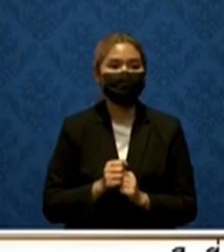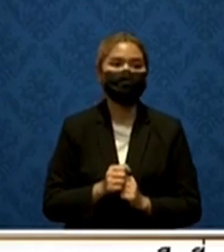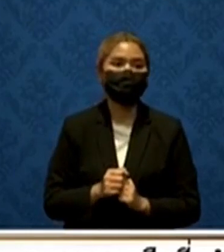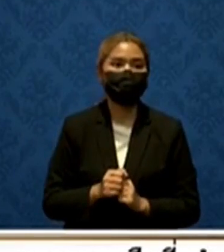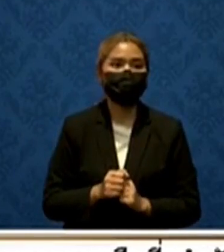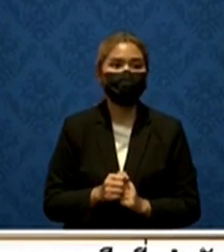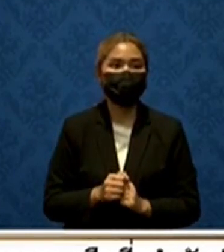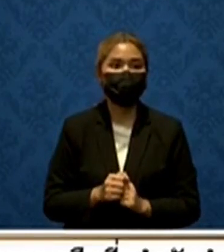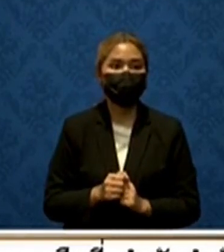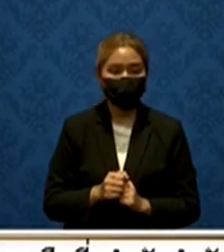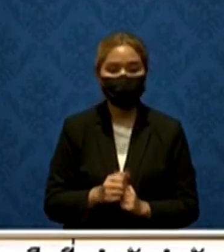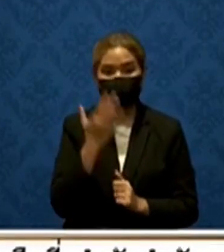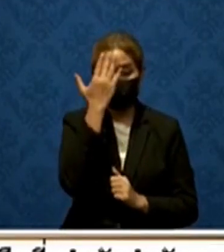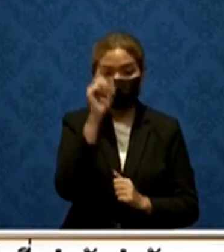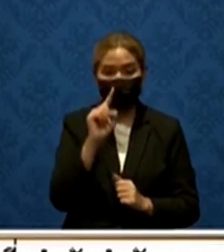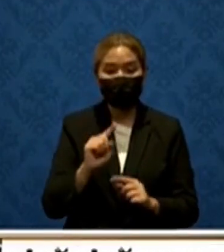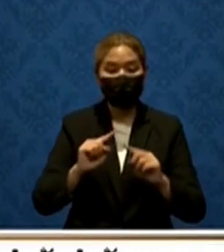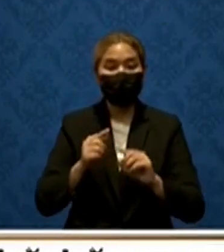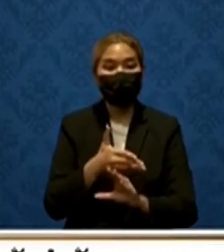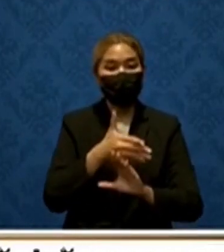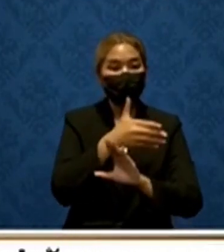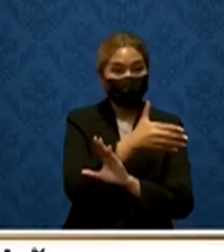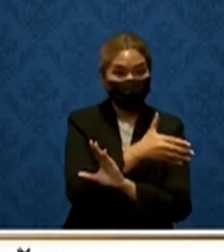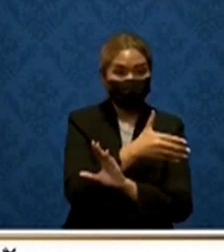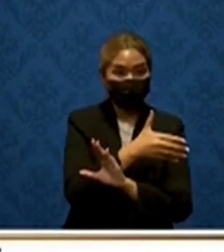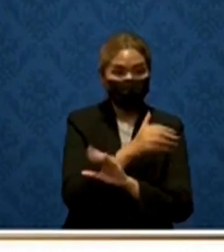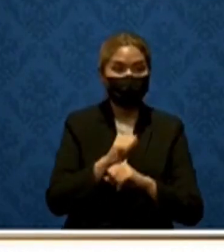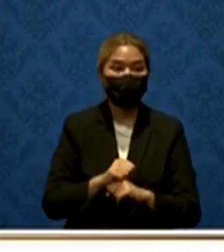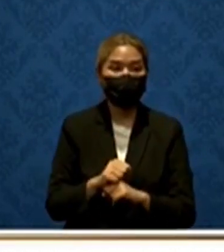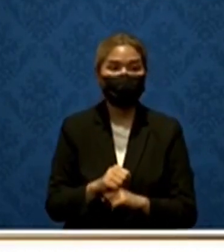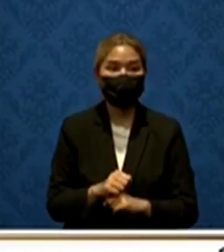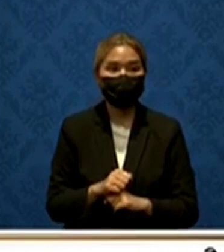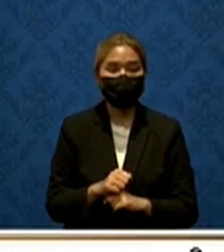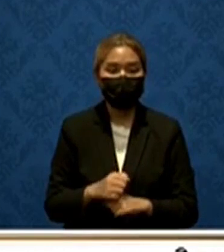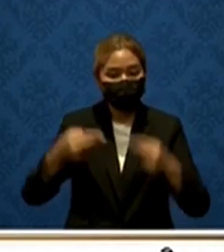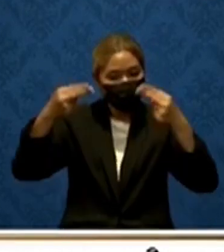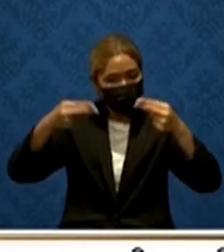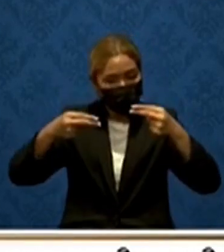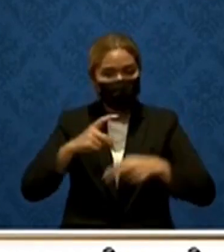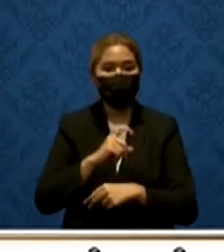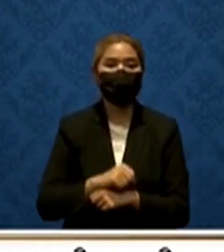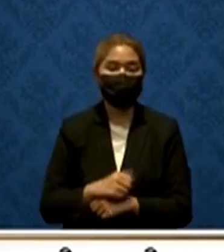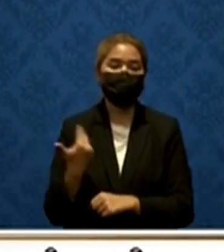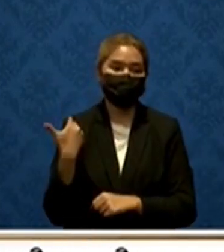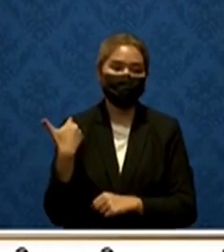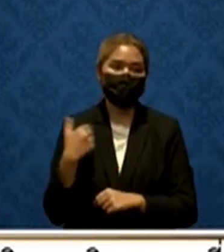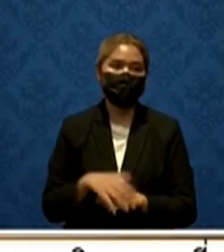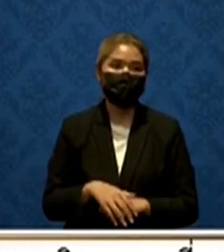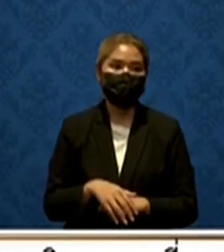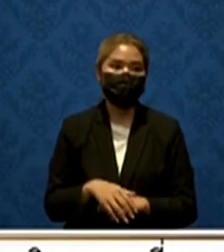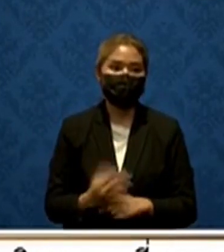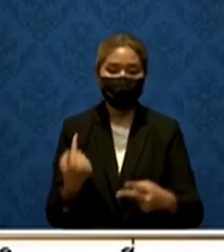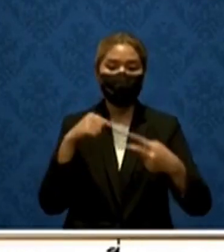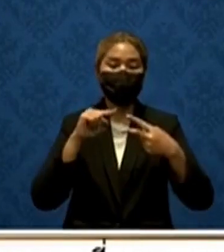ที่ปลูกมากในรัเกรกัอยู่เคร็แล้ส่งออกมปญหาเพรเขารพกัอยู่อันที่สองก็คือน้ำมนปาม